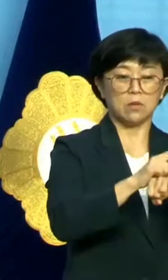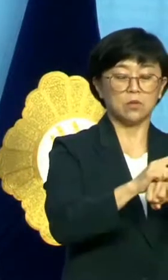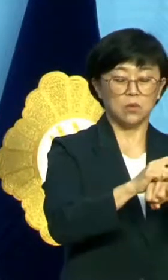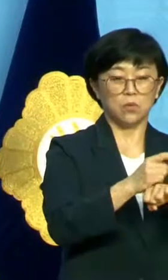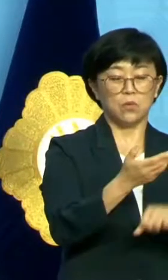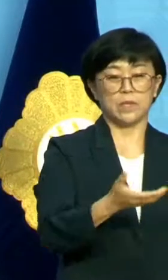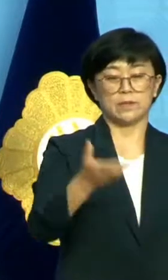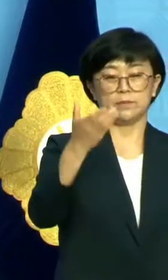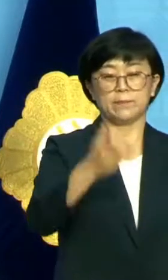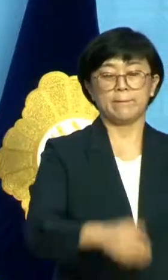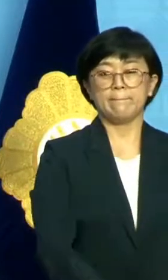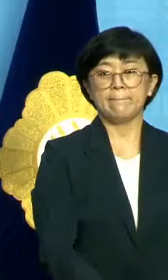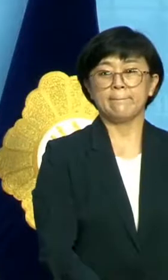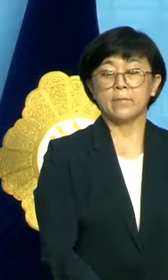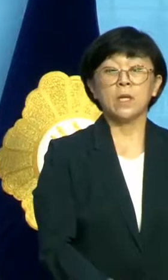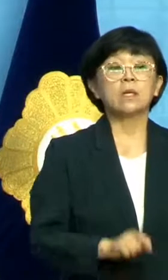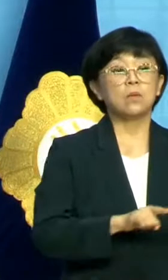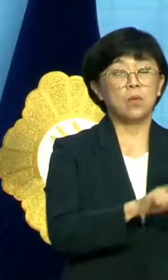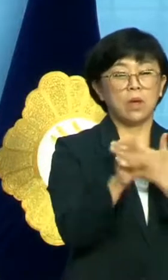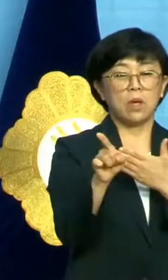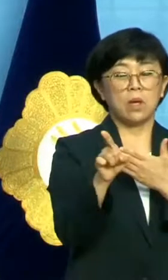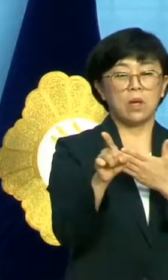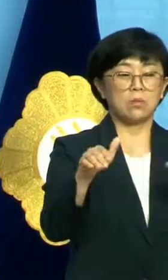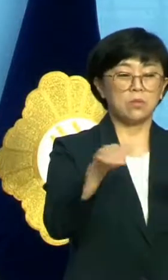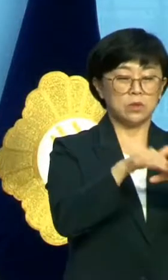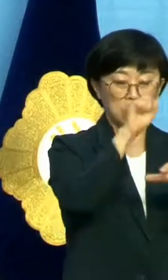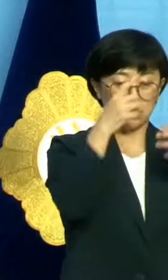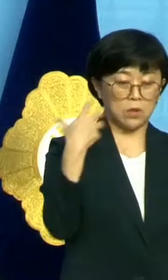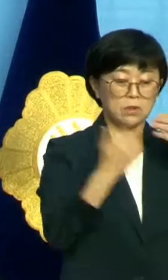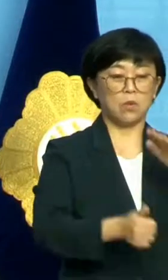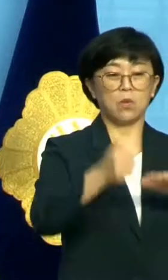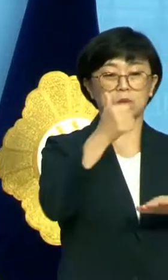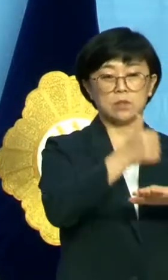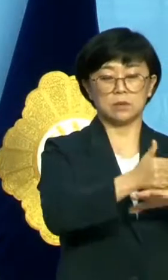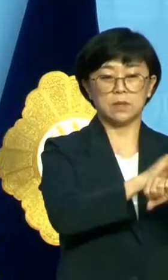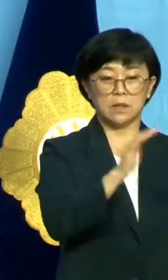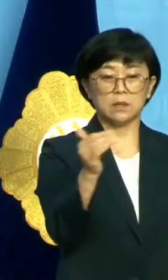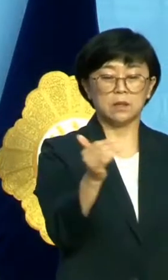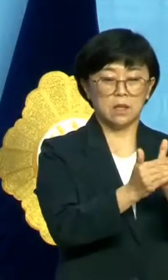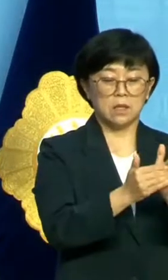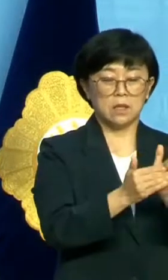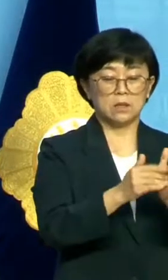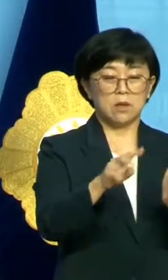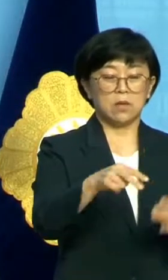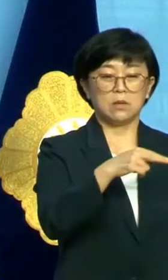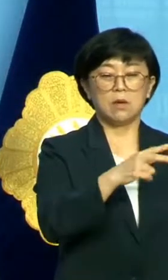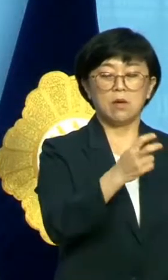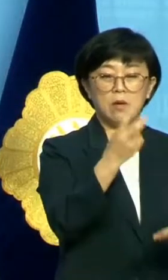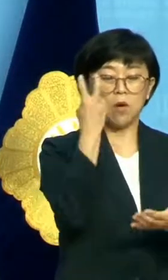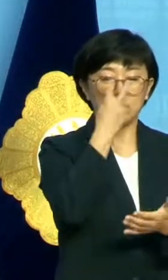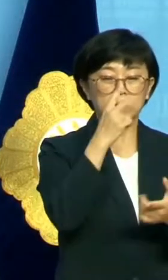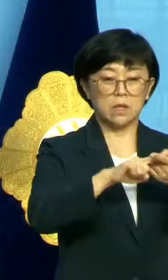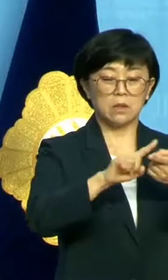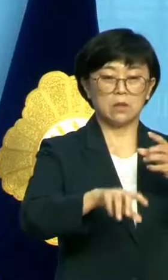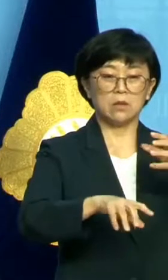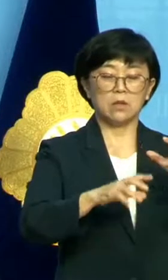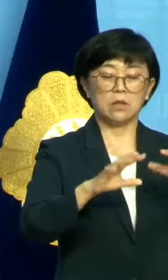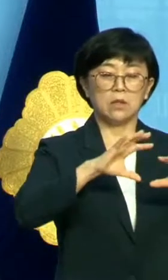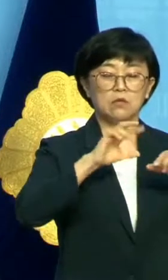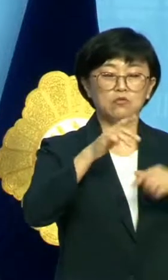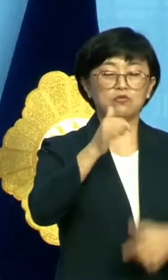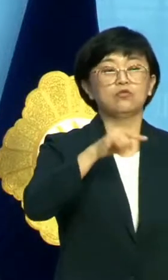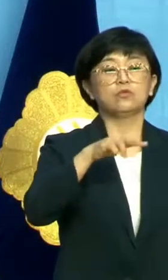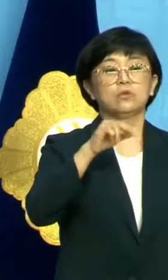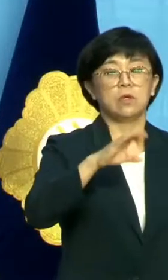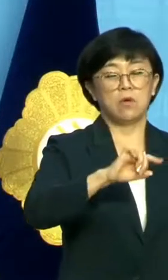하겠습니다. 이 이외에도 문재인 정부의 성공적 마무리를 위해서 사법개혁, 경찰개혁, 국정원개혁을